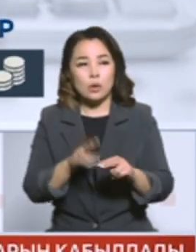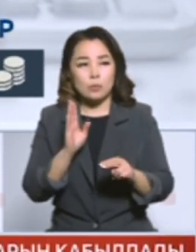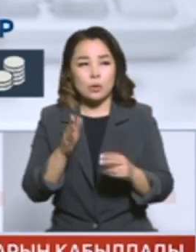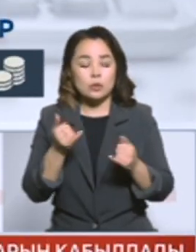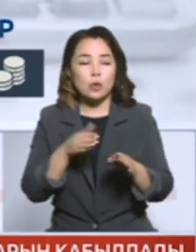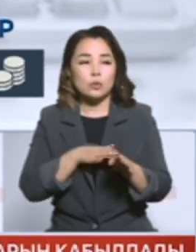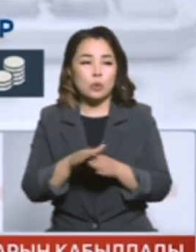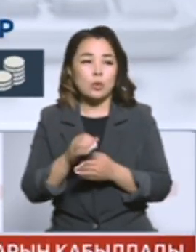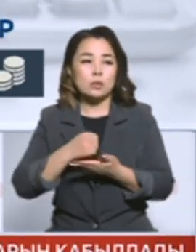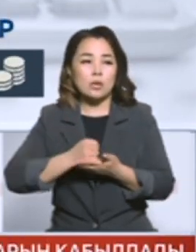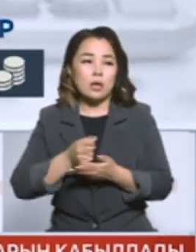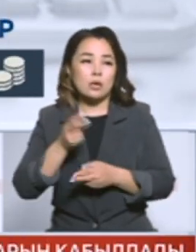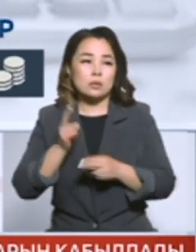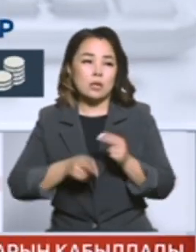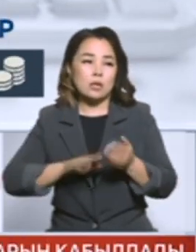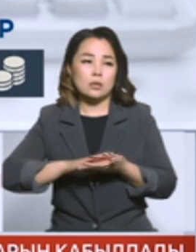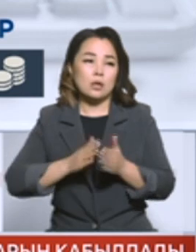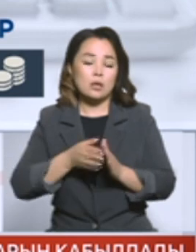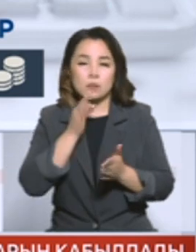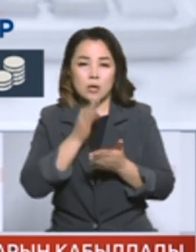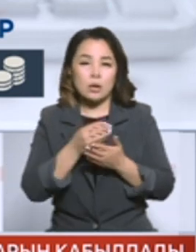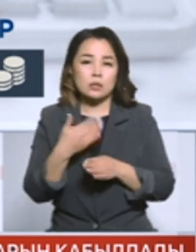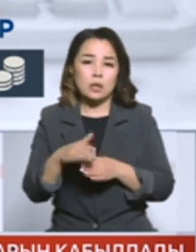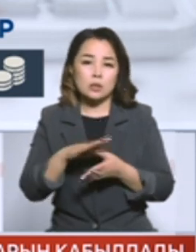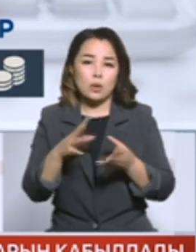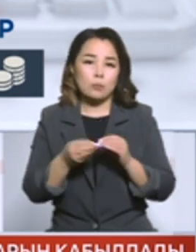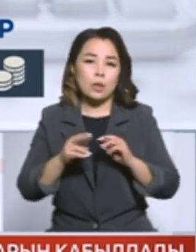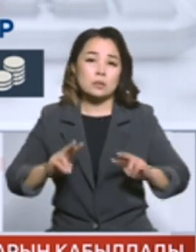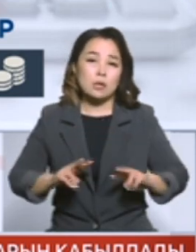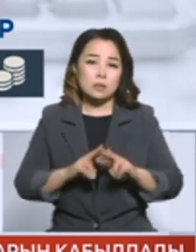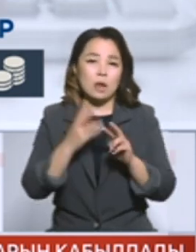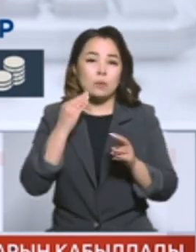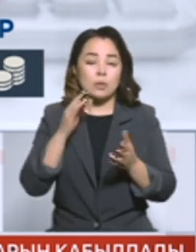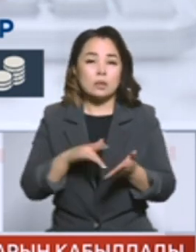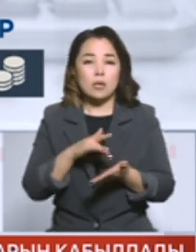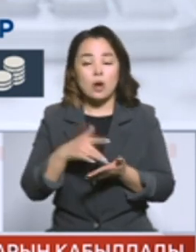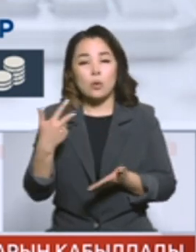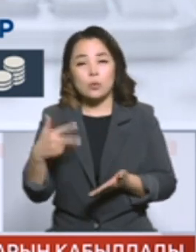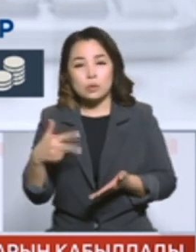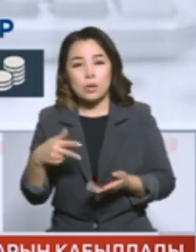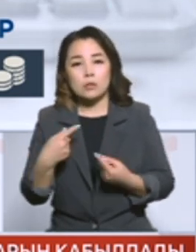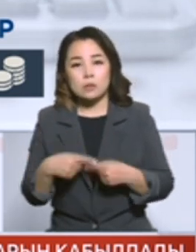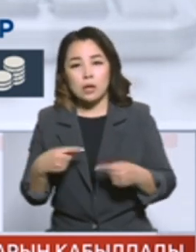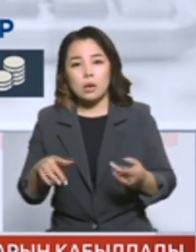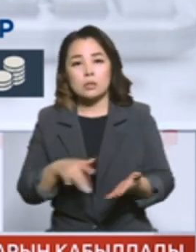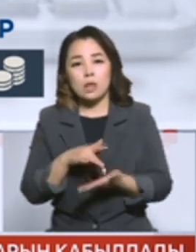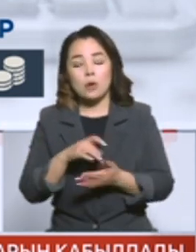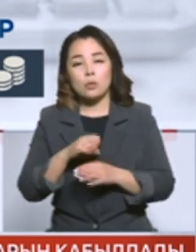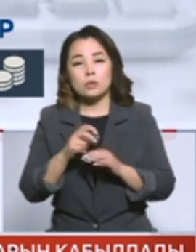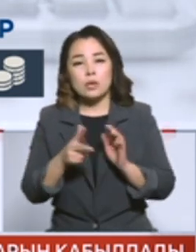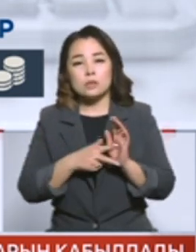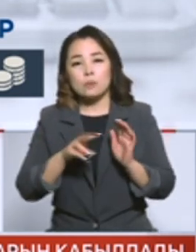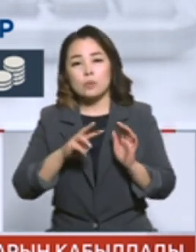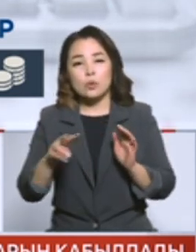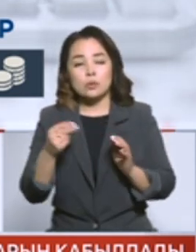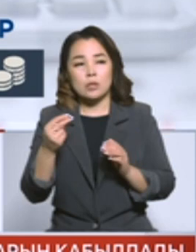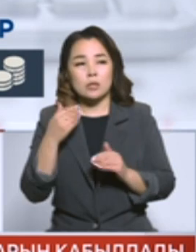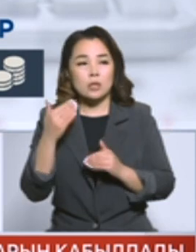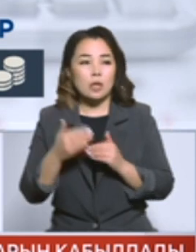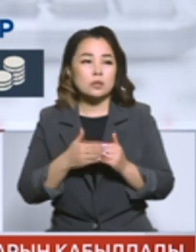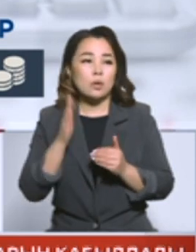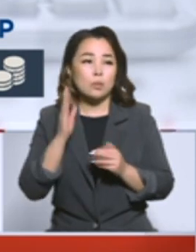Қазір толық шарты әлі жасалып жатыр. Несие көлемі Астана мен Алматыда 30, өзге қалаларда 18 миллион теңгеге дейін